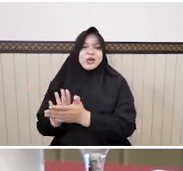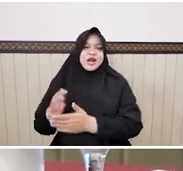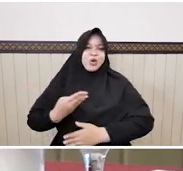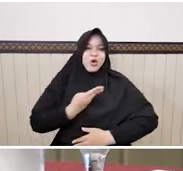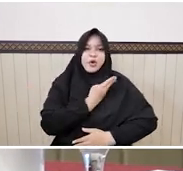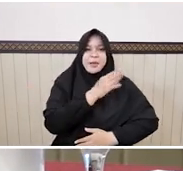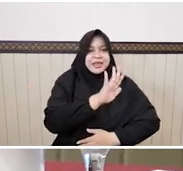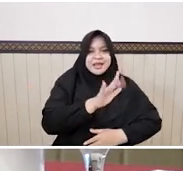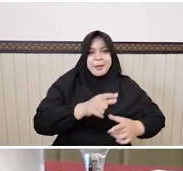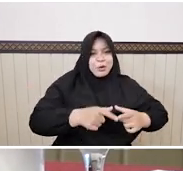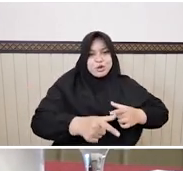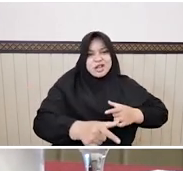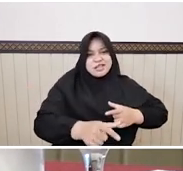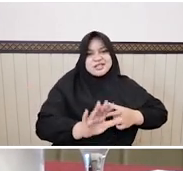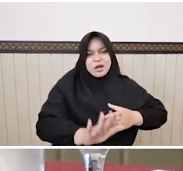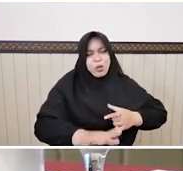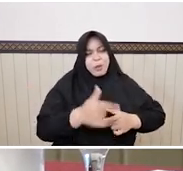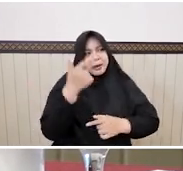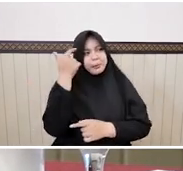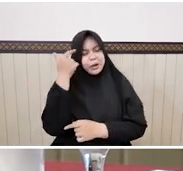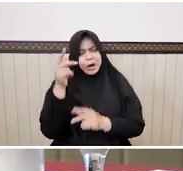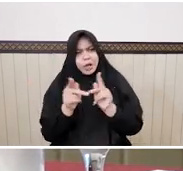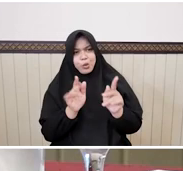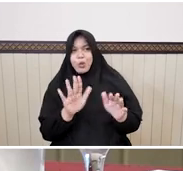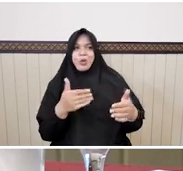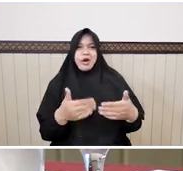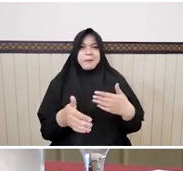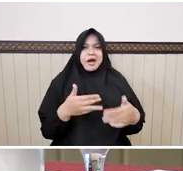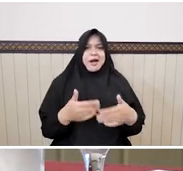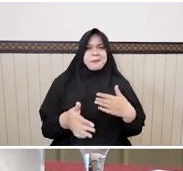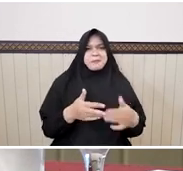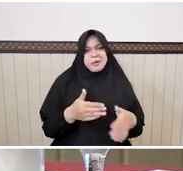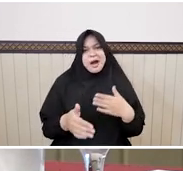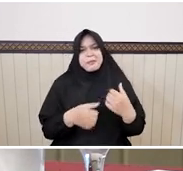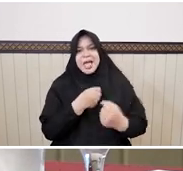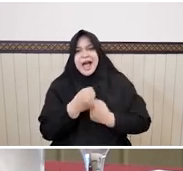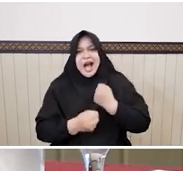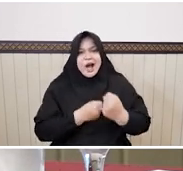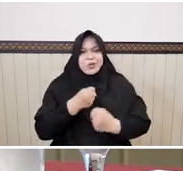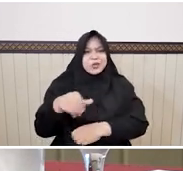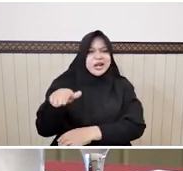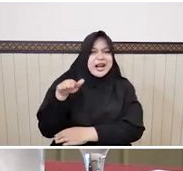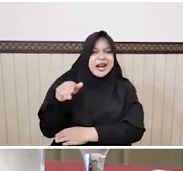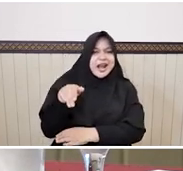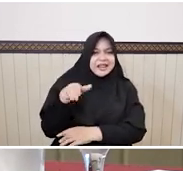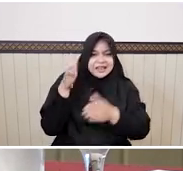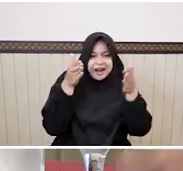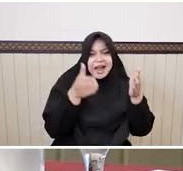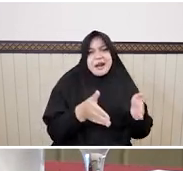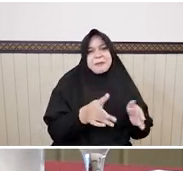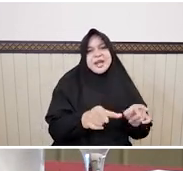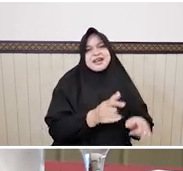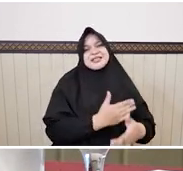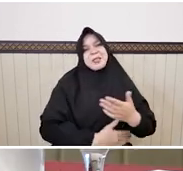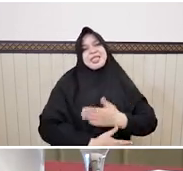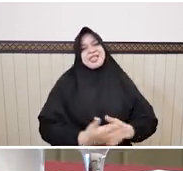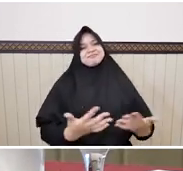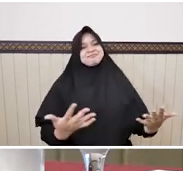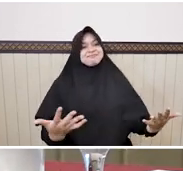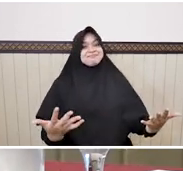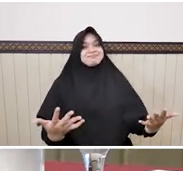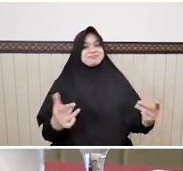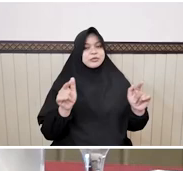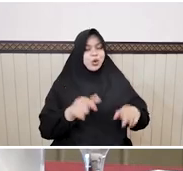korban tidak diproses menjadi berfikir Oh kalau begitu Enggak apa-apa dong melakukan tindakan-tindakan zat tertentu Makasih banyak Mbak